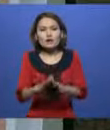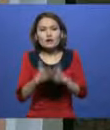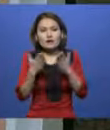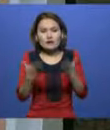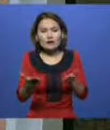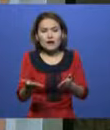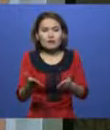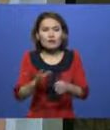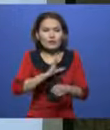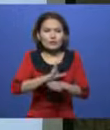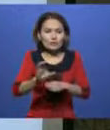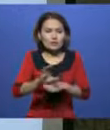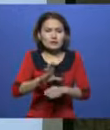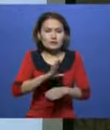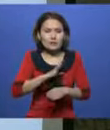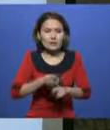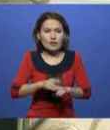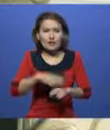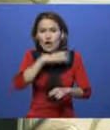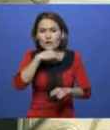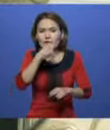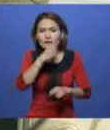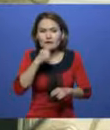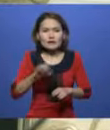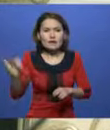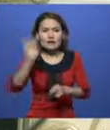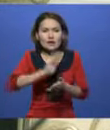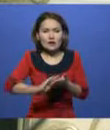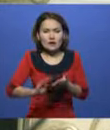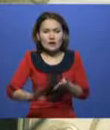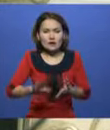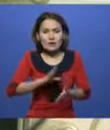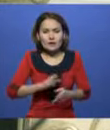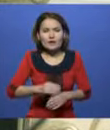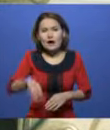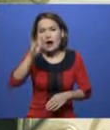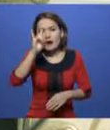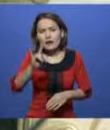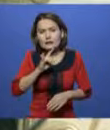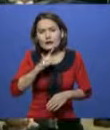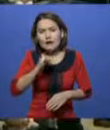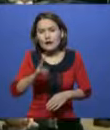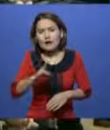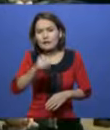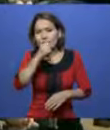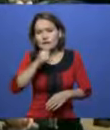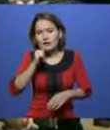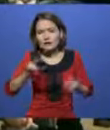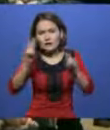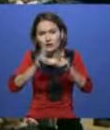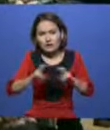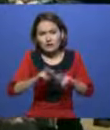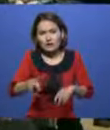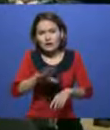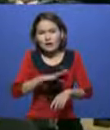Маңызды деректер көп болғанымен жарияланбаған жетерлік. Данел Әлкейқызы ғұламаның Қазақ хандығы туралы төте жазбаларын там-тұмдап жинап жүр. Жақында